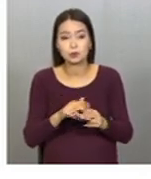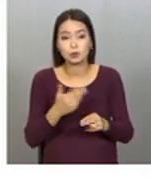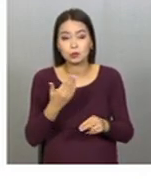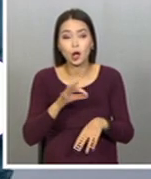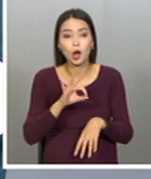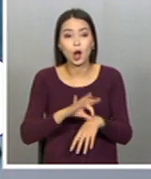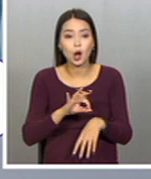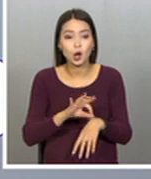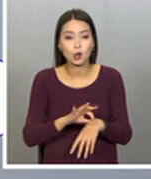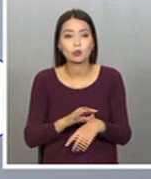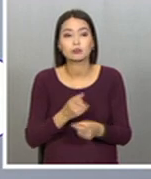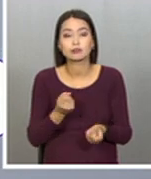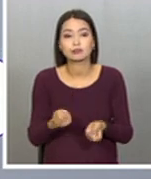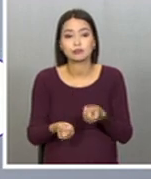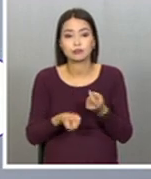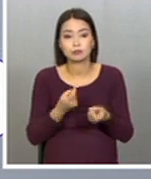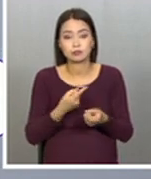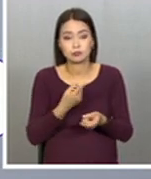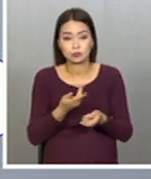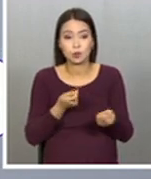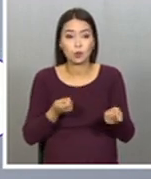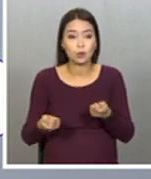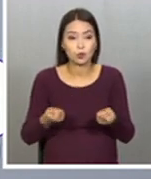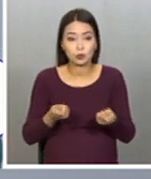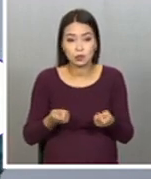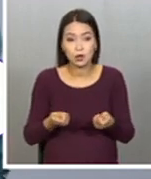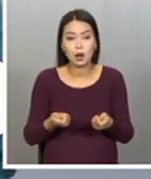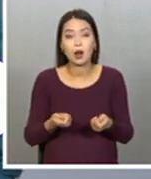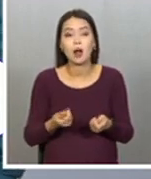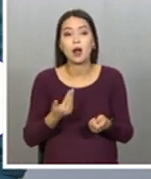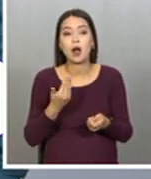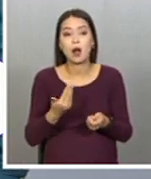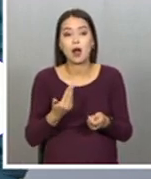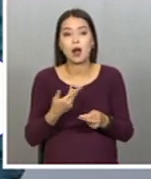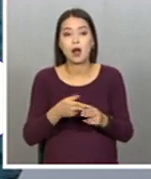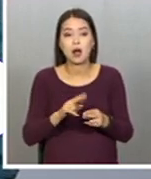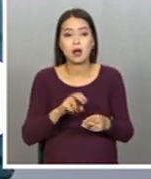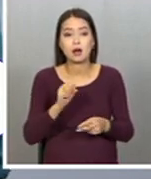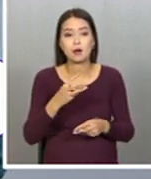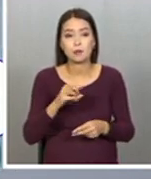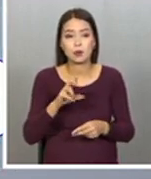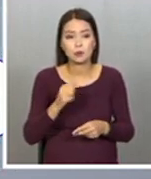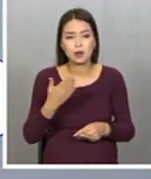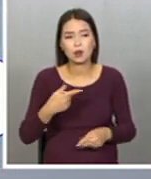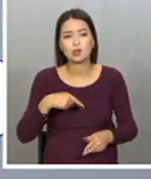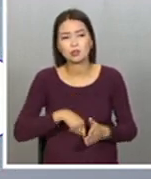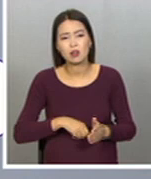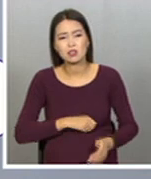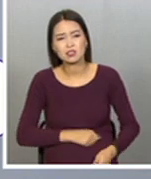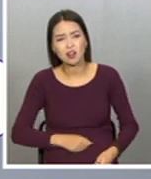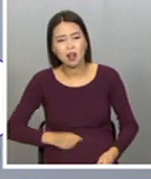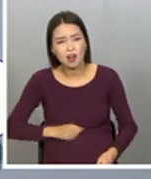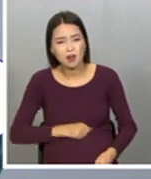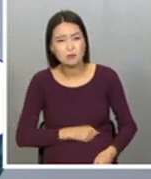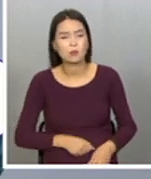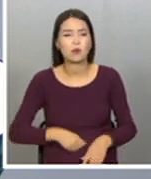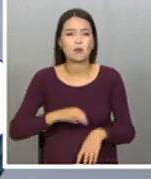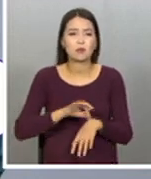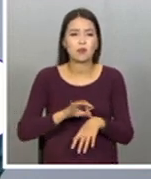ауруларды тасымалдайды. Амеба дизентериясы деген адамда іш ауруын, тоқ ішекте пайда болады.